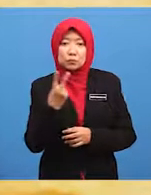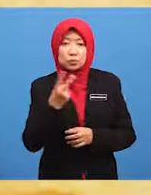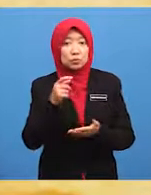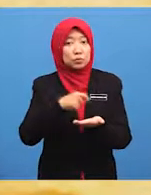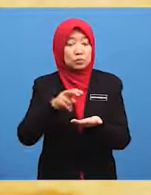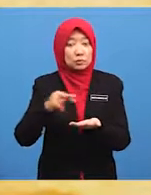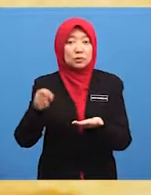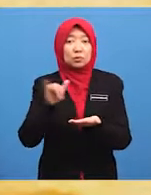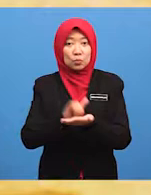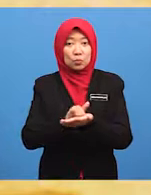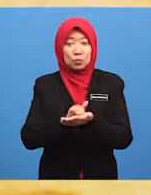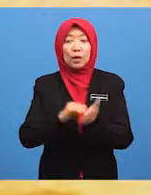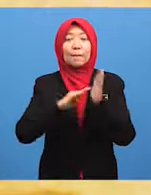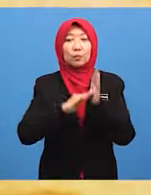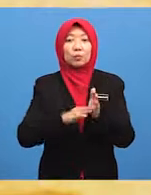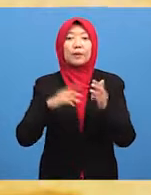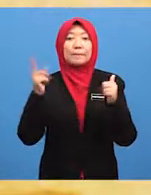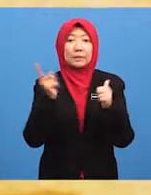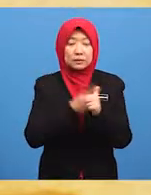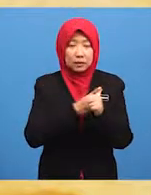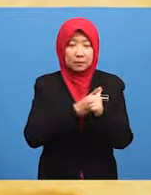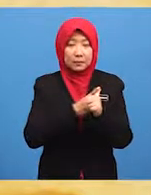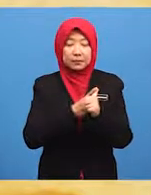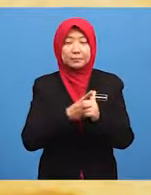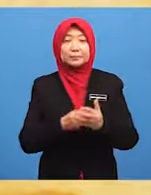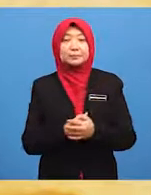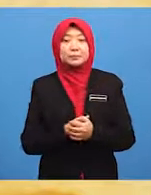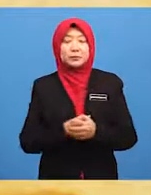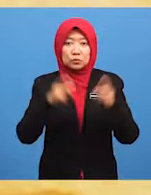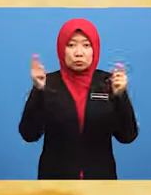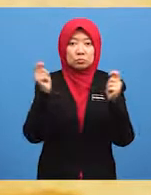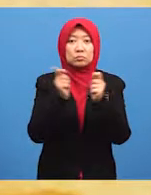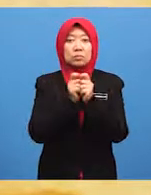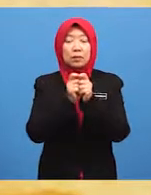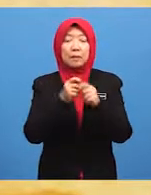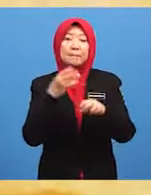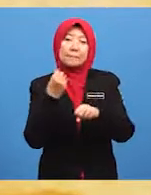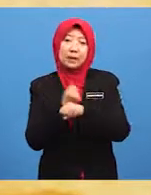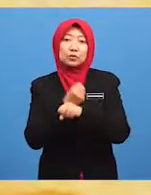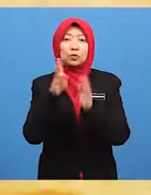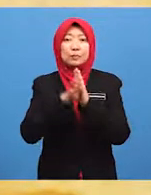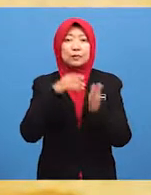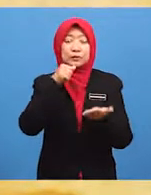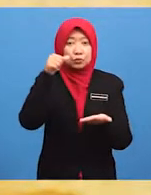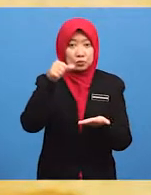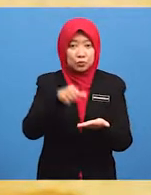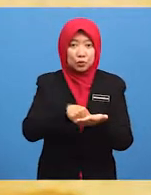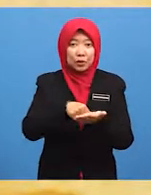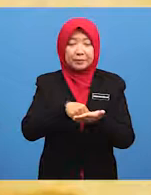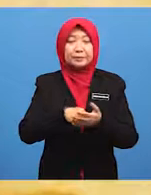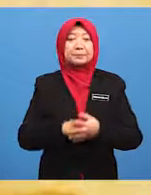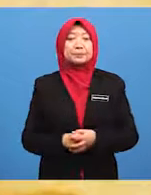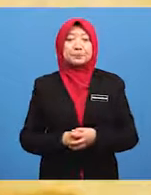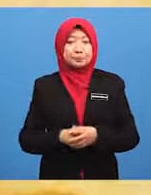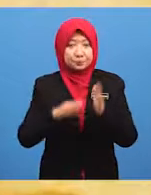tulisan tersebut? Bukti pertama adalah menerusi penemuan batu bersurat dalam kedua-dua bahasa.